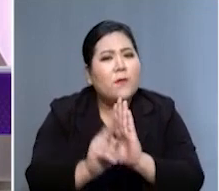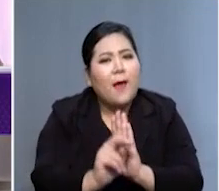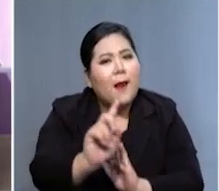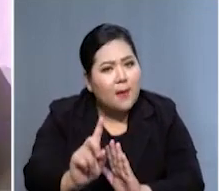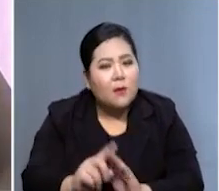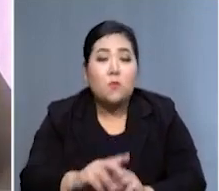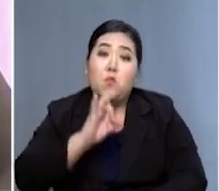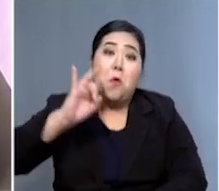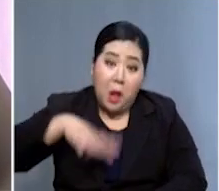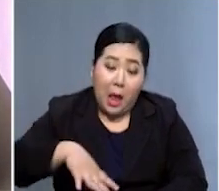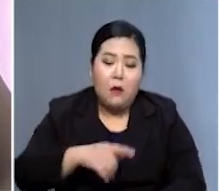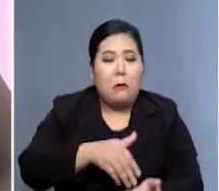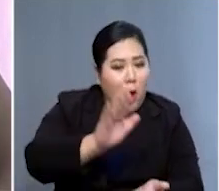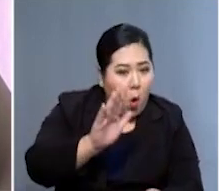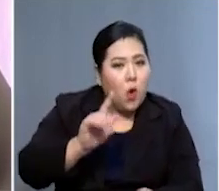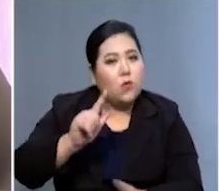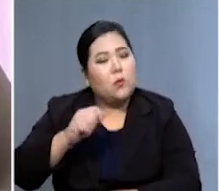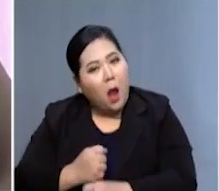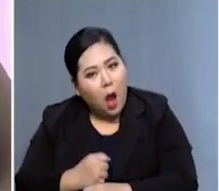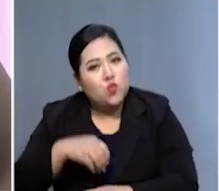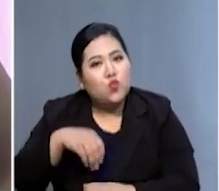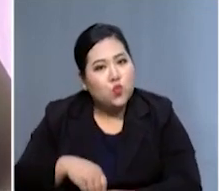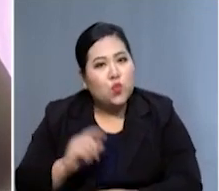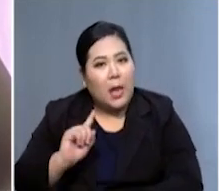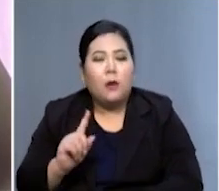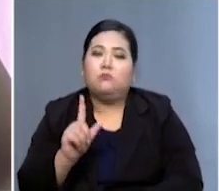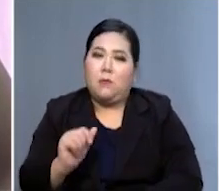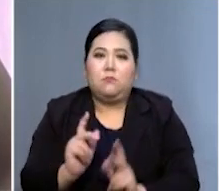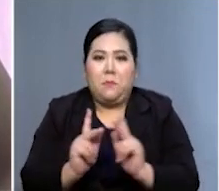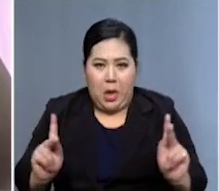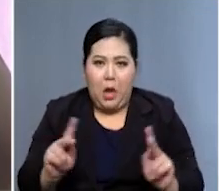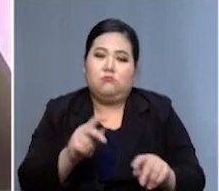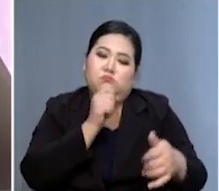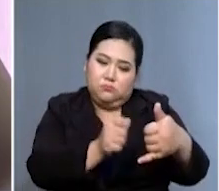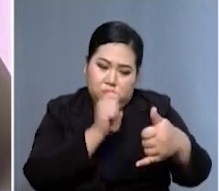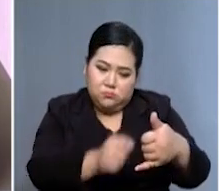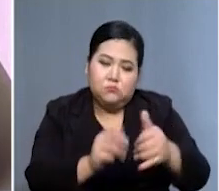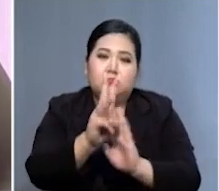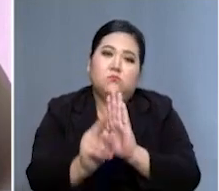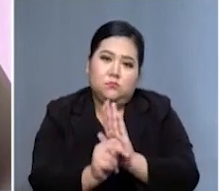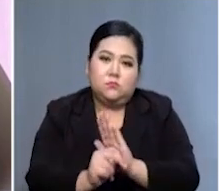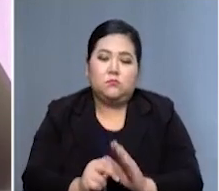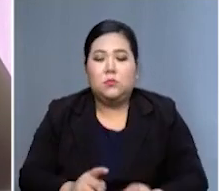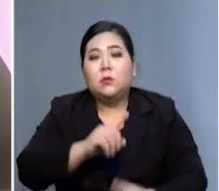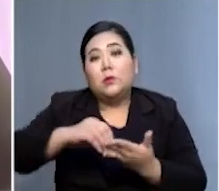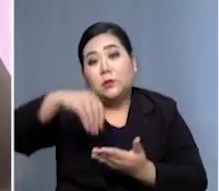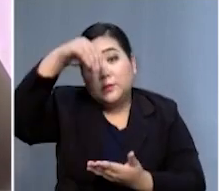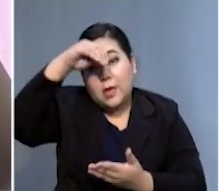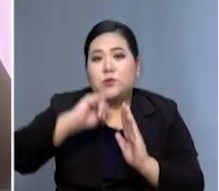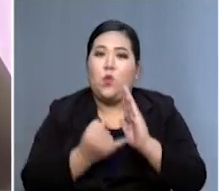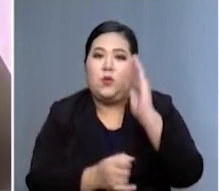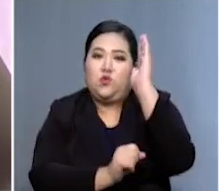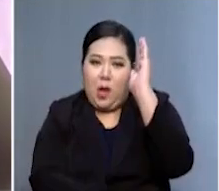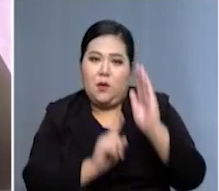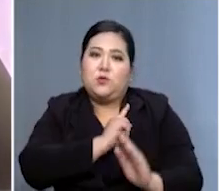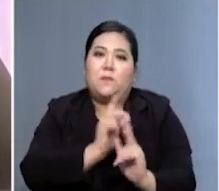ถ้าได้แรงนี่กดออกไล่ออกก็จะอยู่ที่คณะกรรมการสืบสวนทางวินัยได้แรงที่ศึกษาธิการจังหวัดจะแต่งตั้ง วันนี้ส่ง